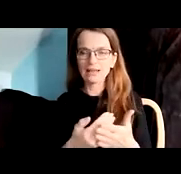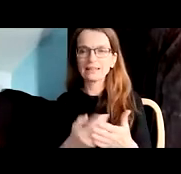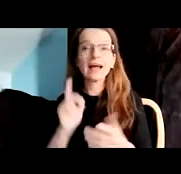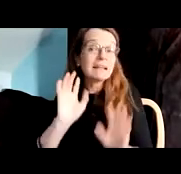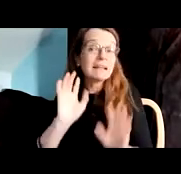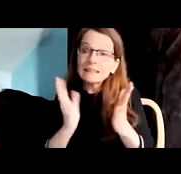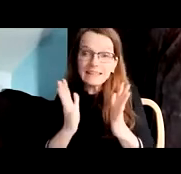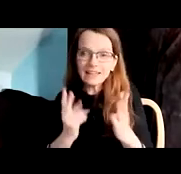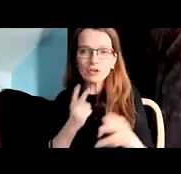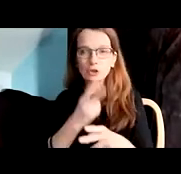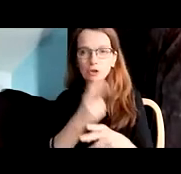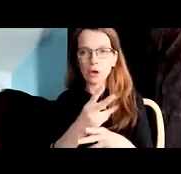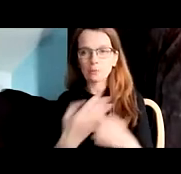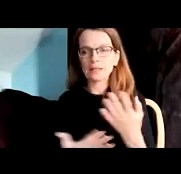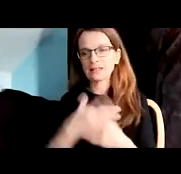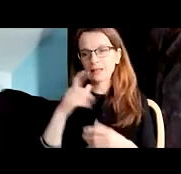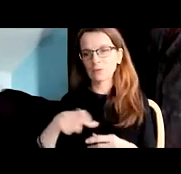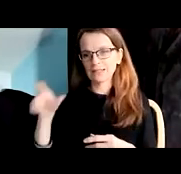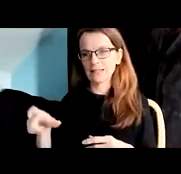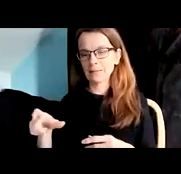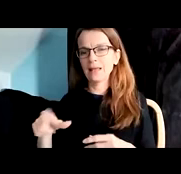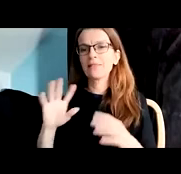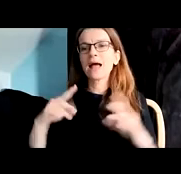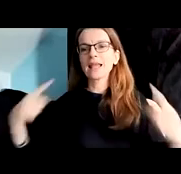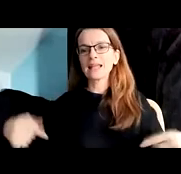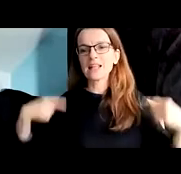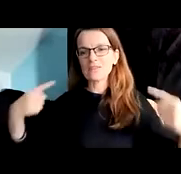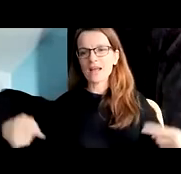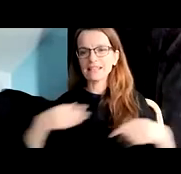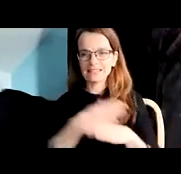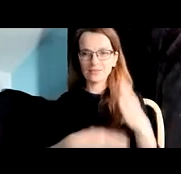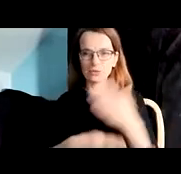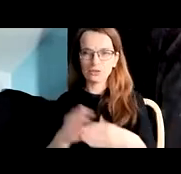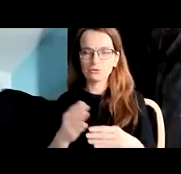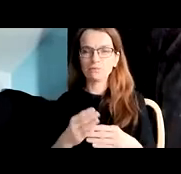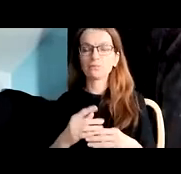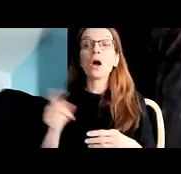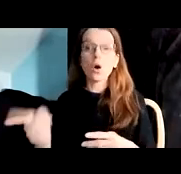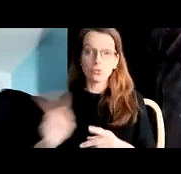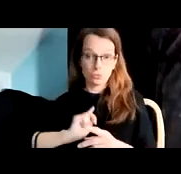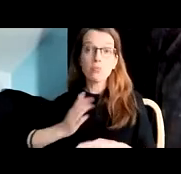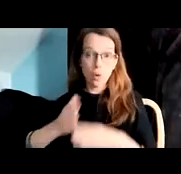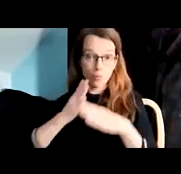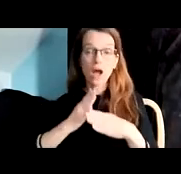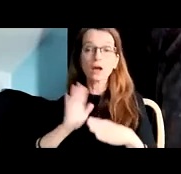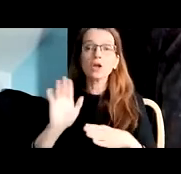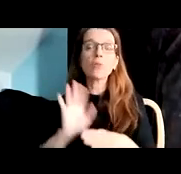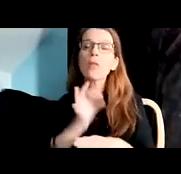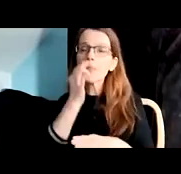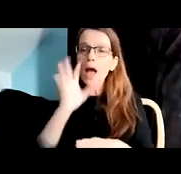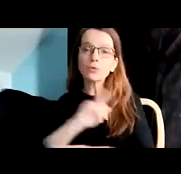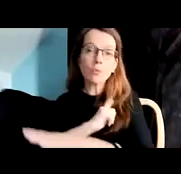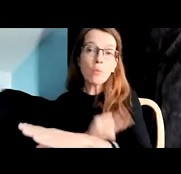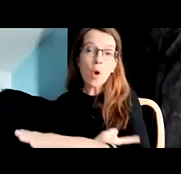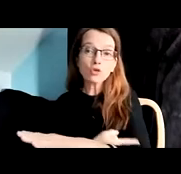za osebe na invalidskih vozičkih. Sicer so mi pomagali vstopiti po svojih najboljših močeh, tako